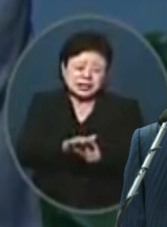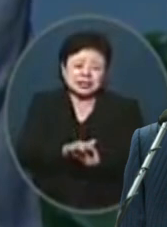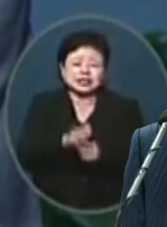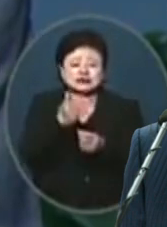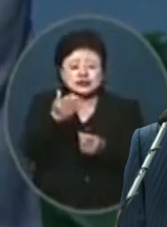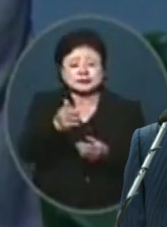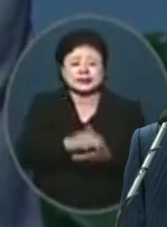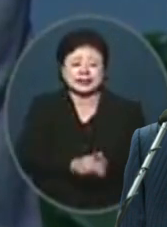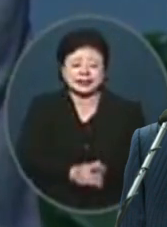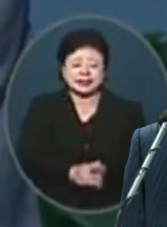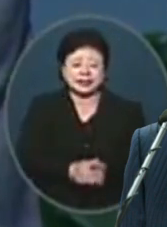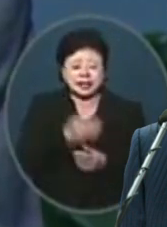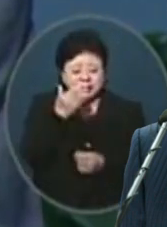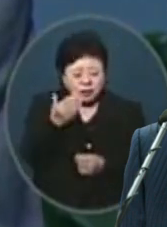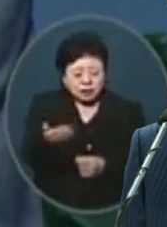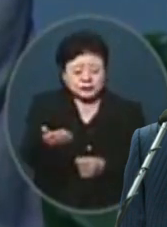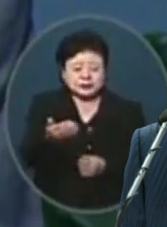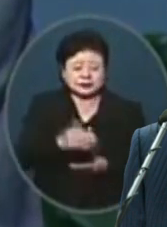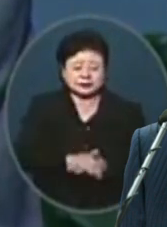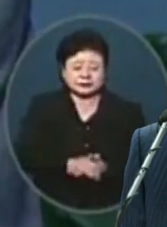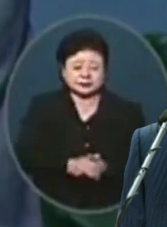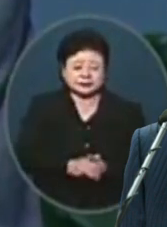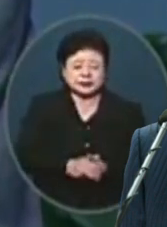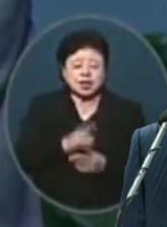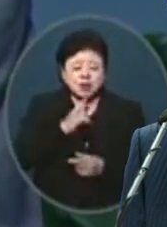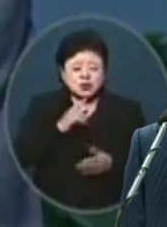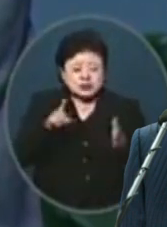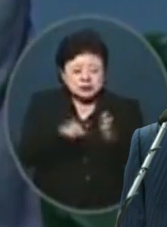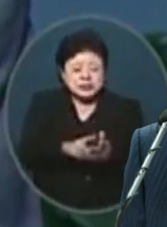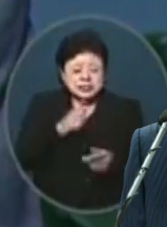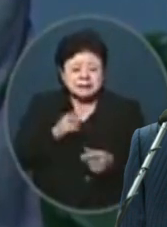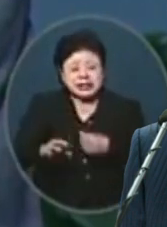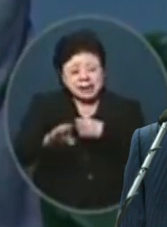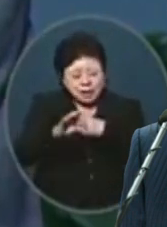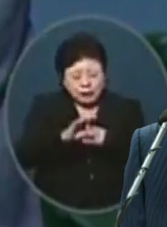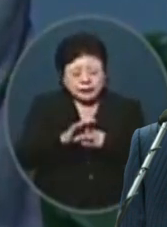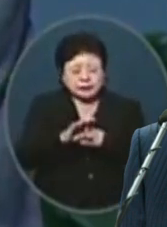사랑하십니다. 여러분이 오직 믿기만 하면